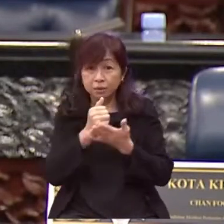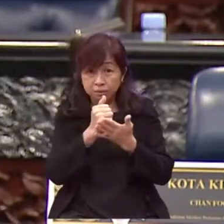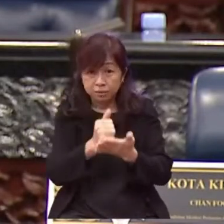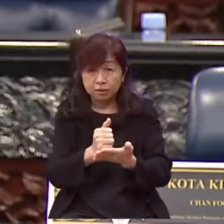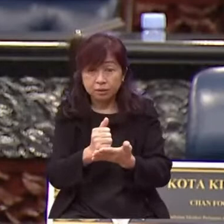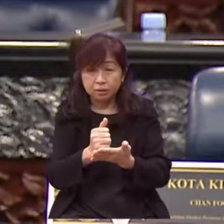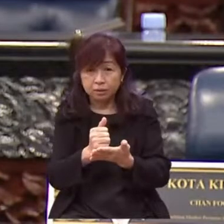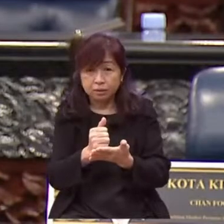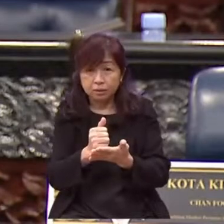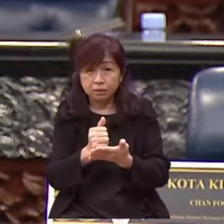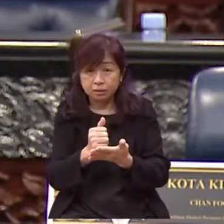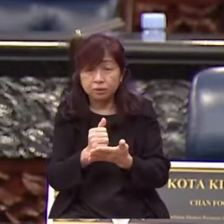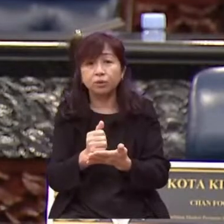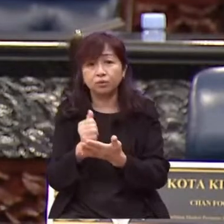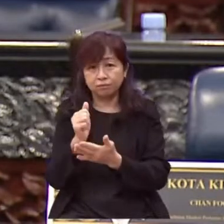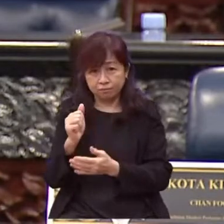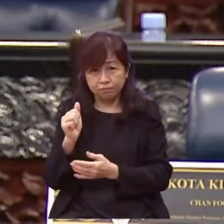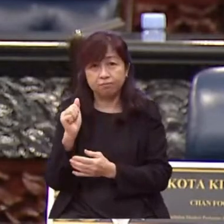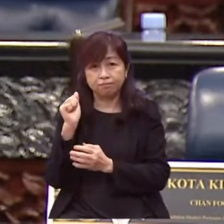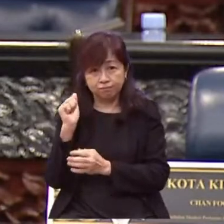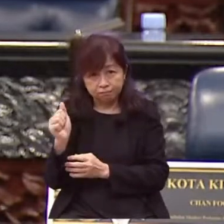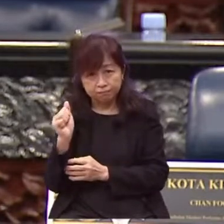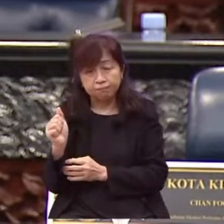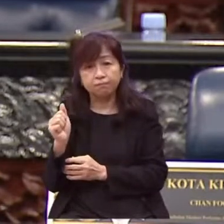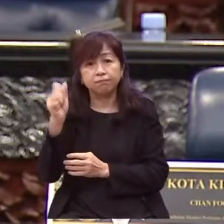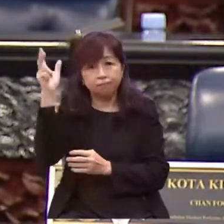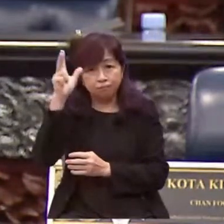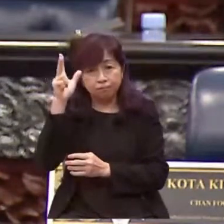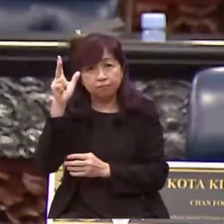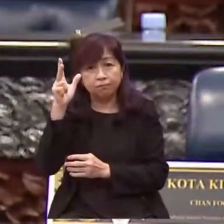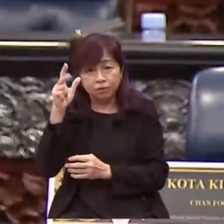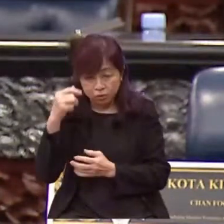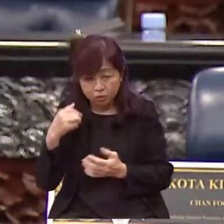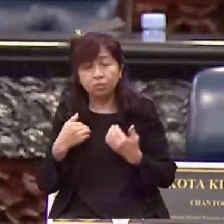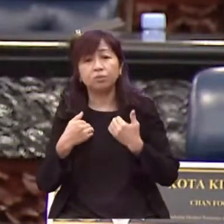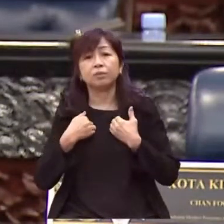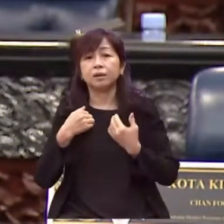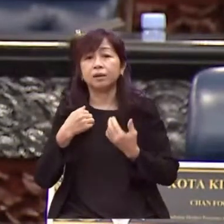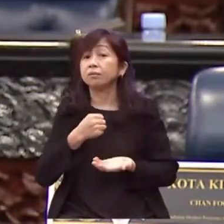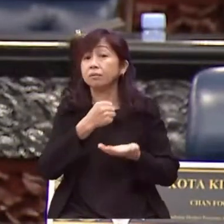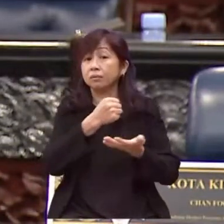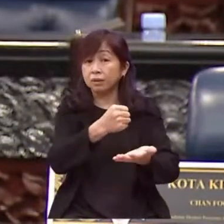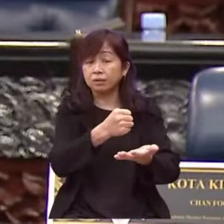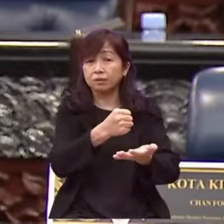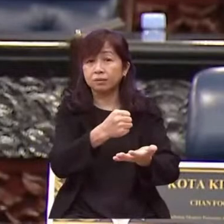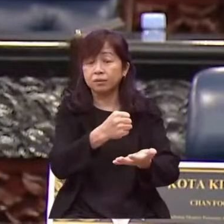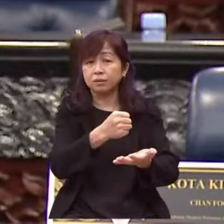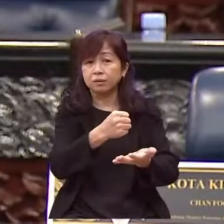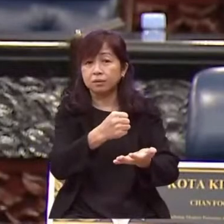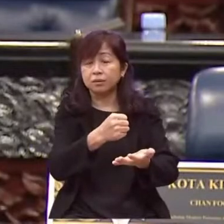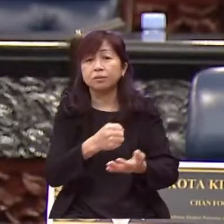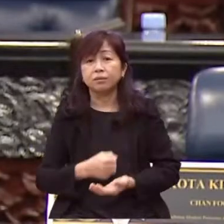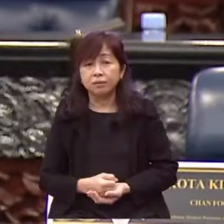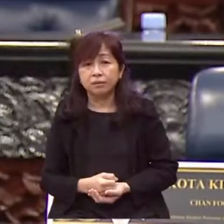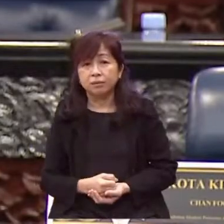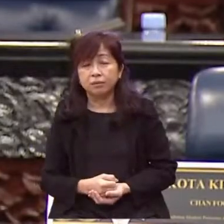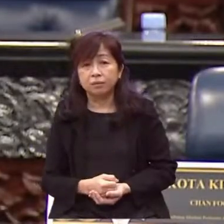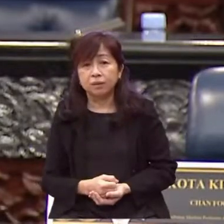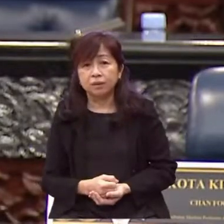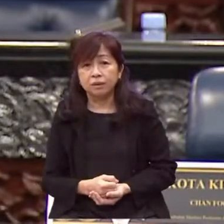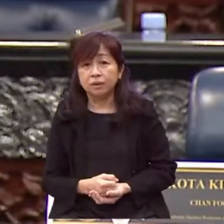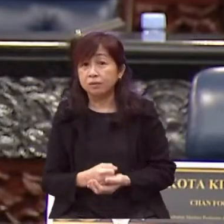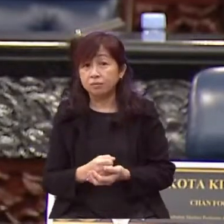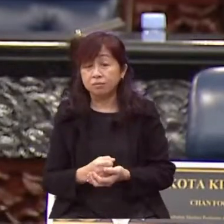kerajaan sendiri maka sebab itu kita ada wujud tabung penyelenggaraan cuma untuk butiran tersebut sebab